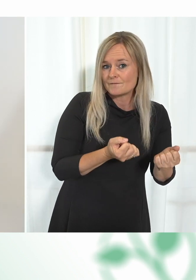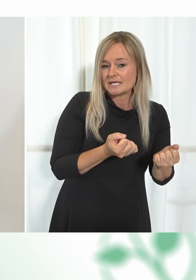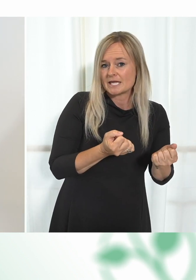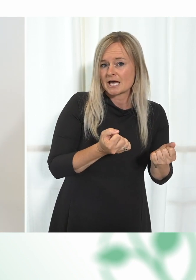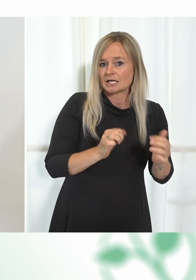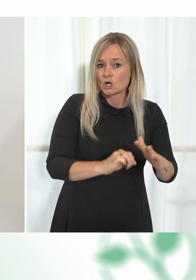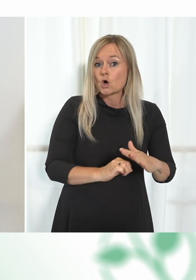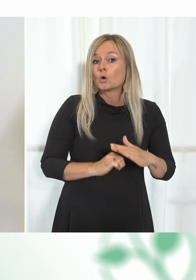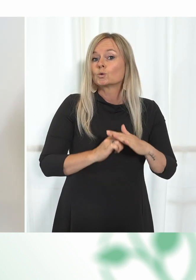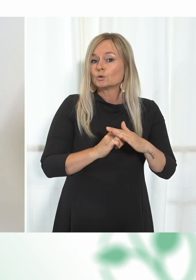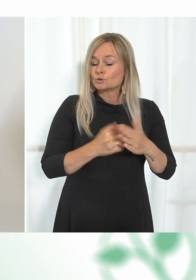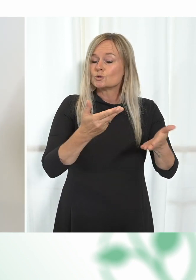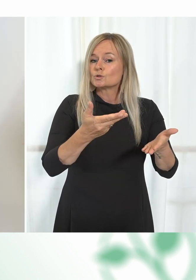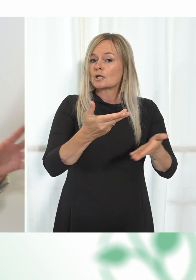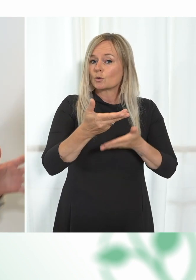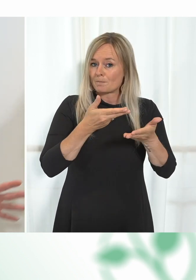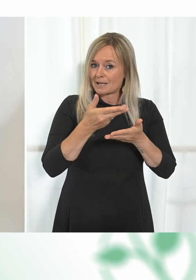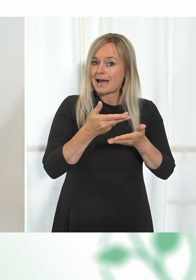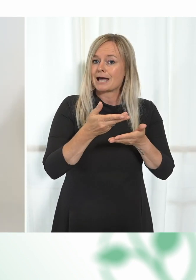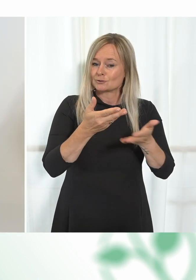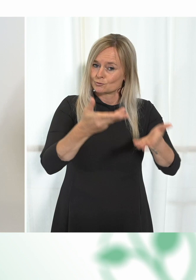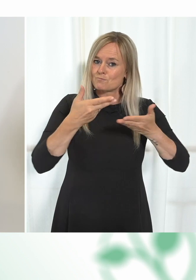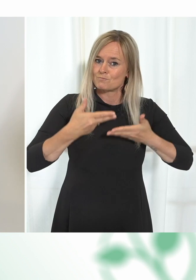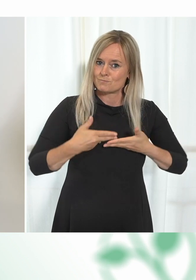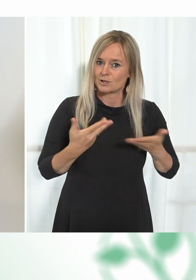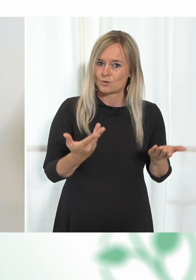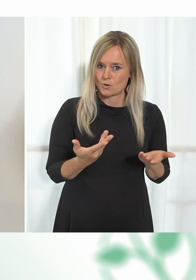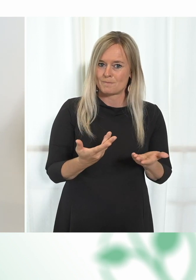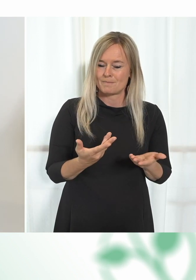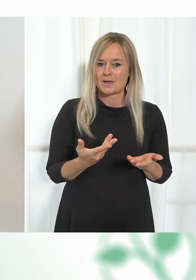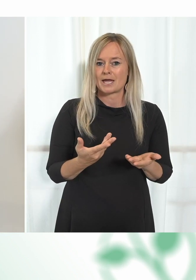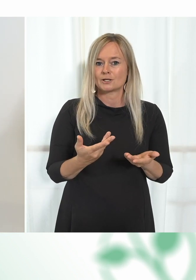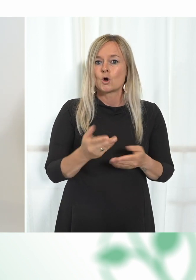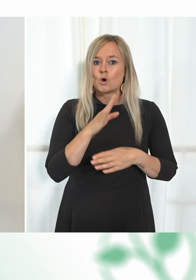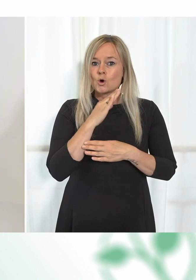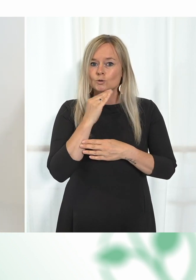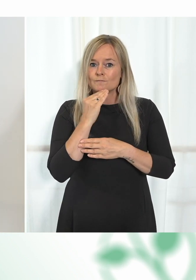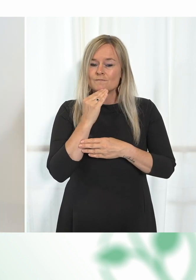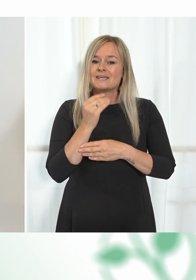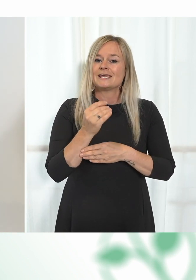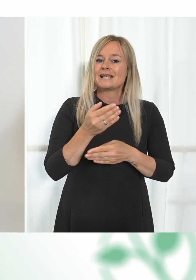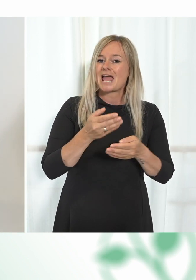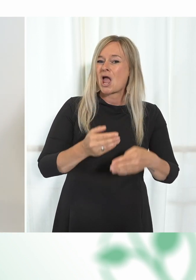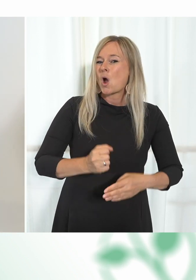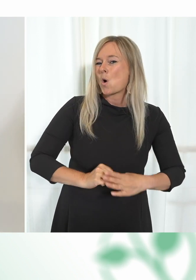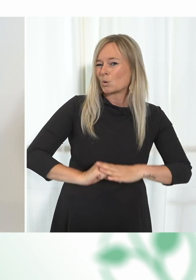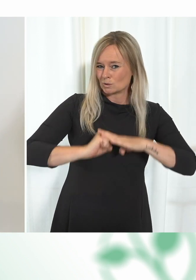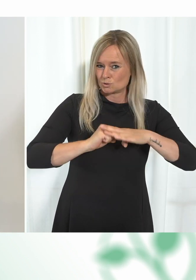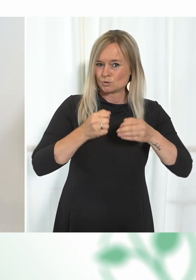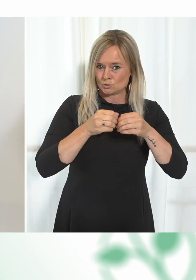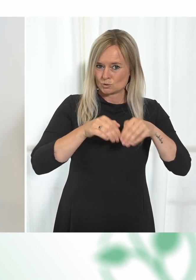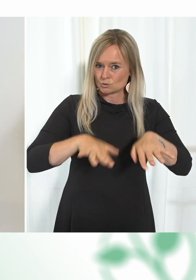unterstützen und beraten kann und die diversesten notwendigen Unterstützungsstrukturen im Hintergrund